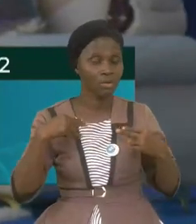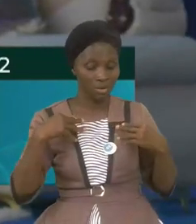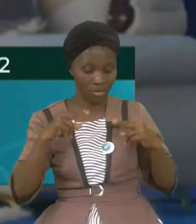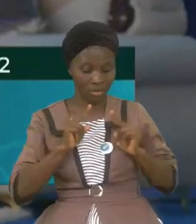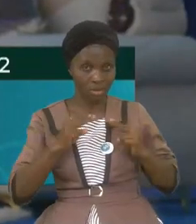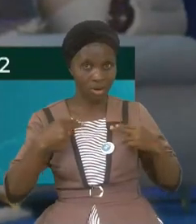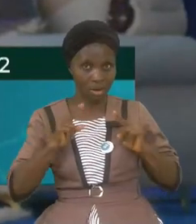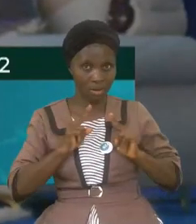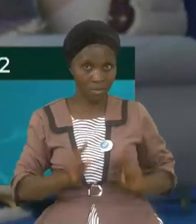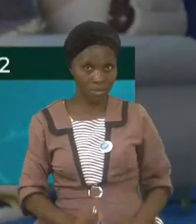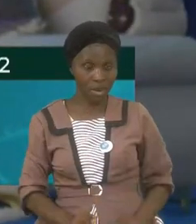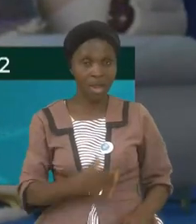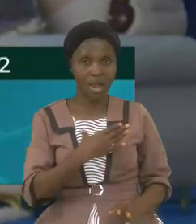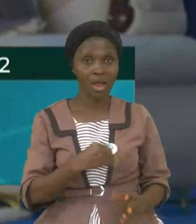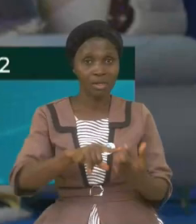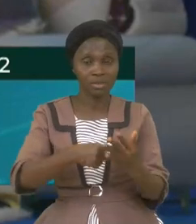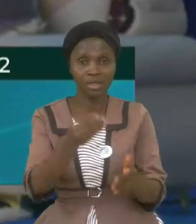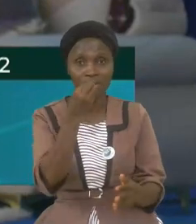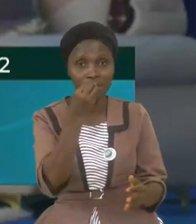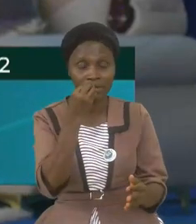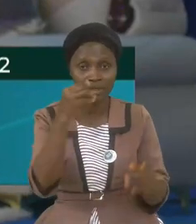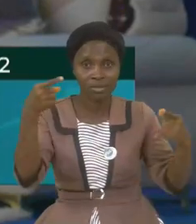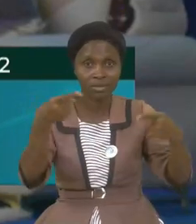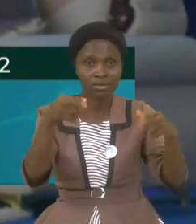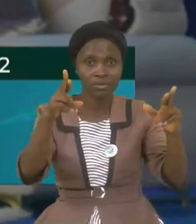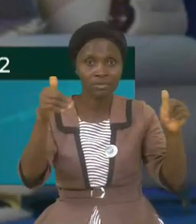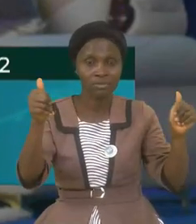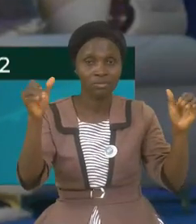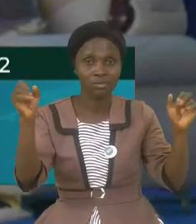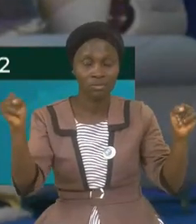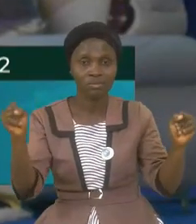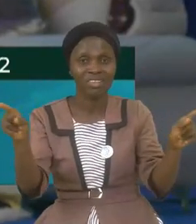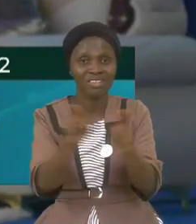du milieu des hommes. Il mangea de l'herbe comme les bœufs.